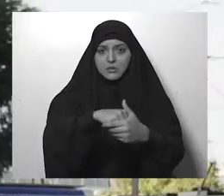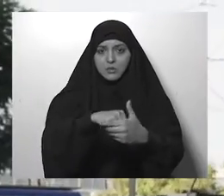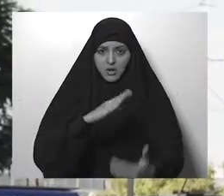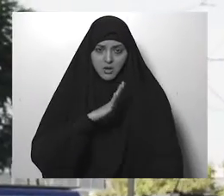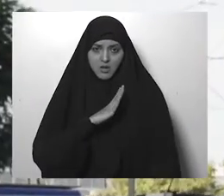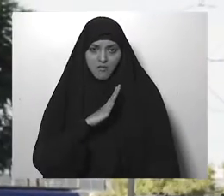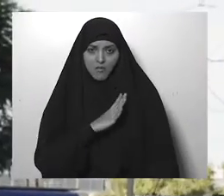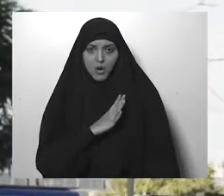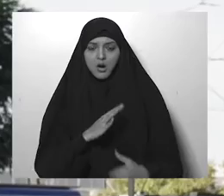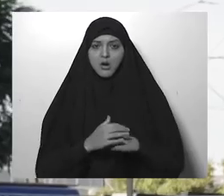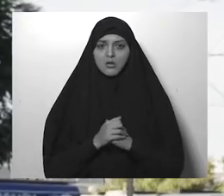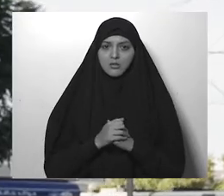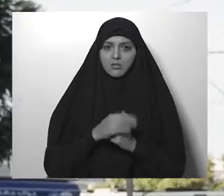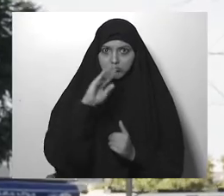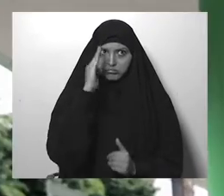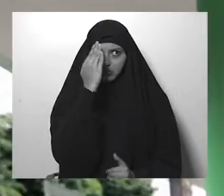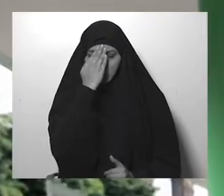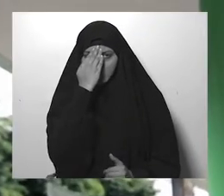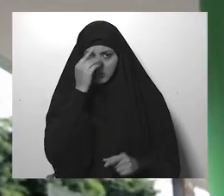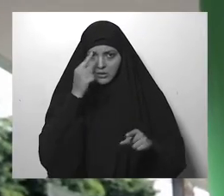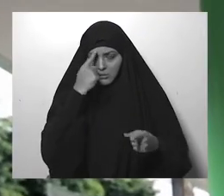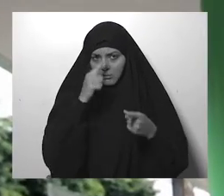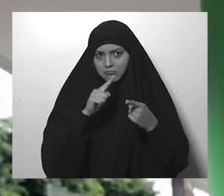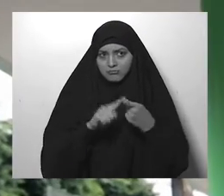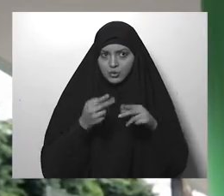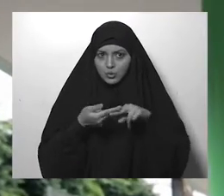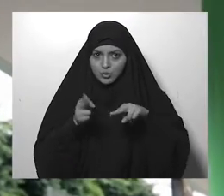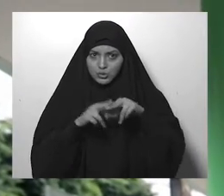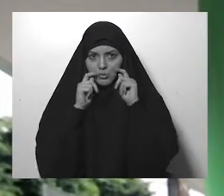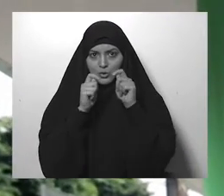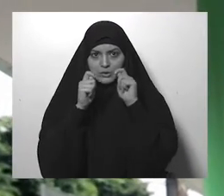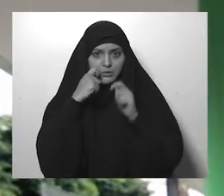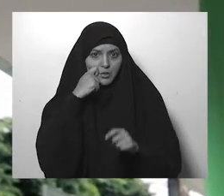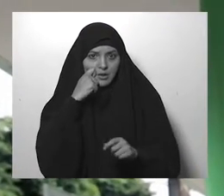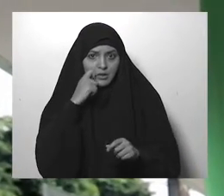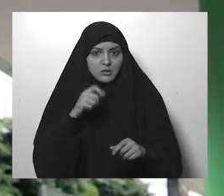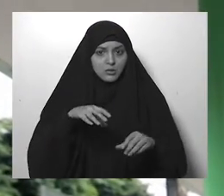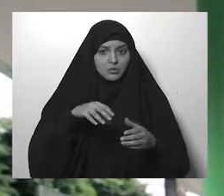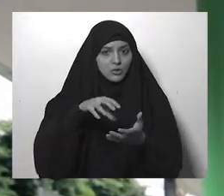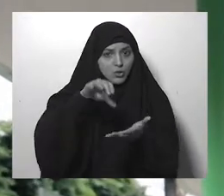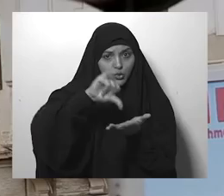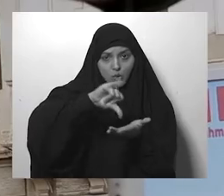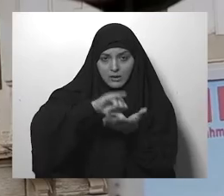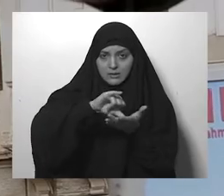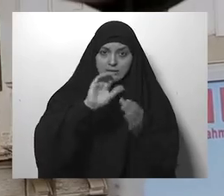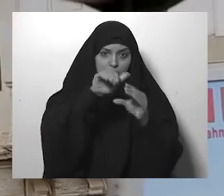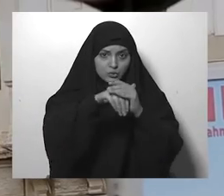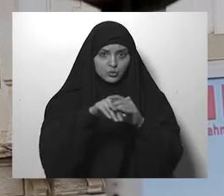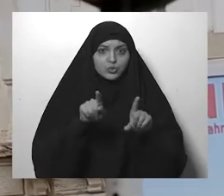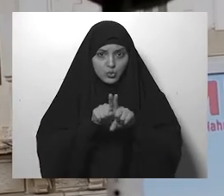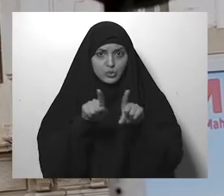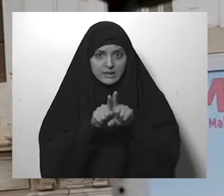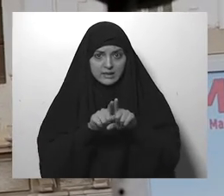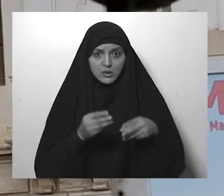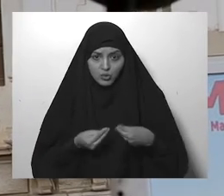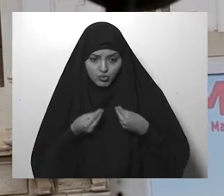d'avoir on va dire un des connaissances théoriques sur les politiques publiques locales inclusive mais également elle aura